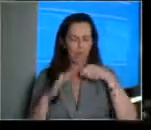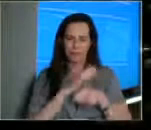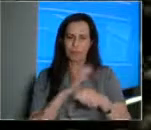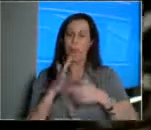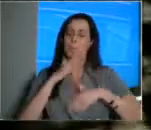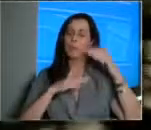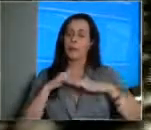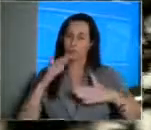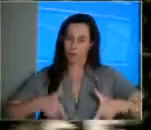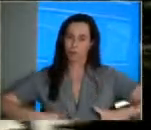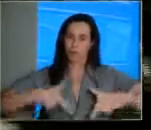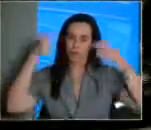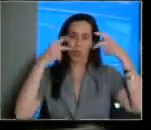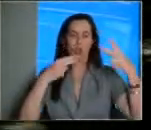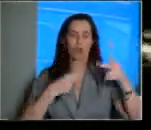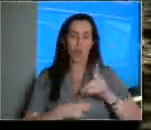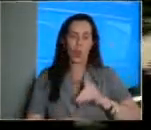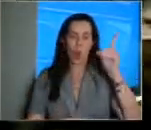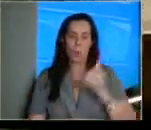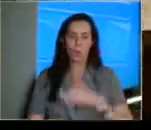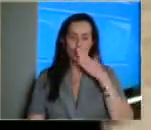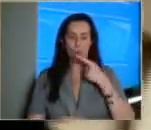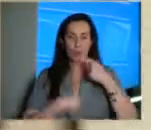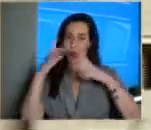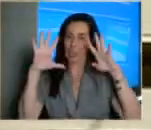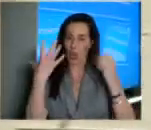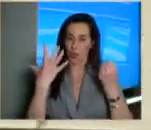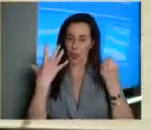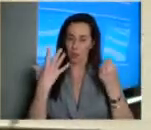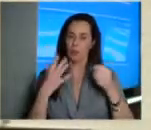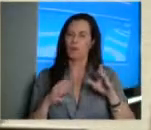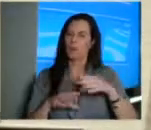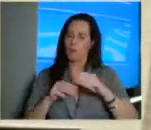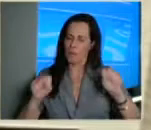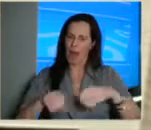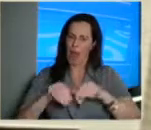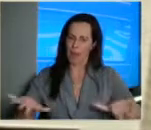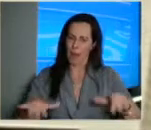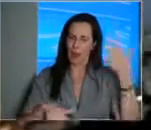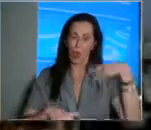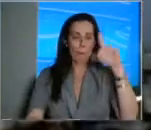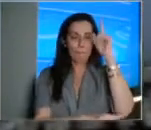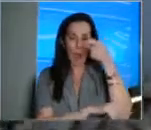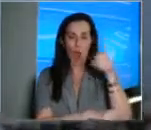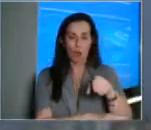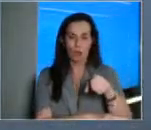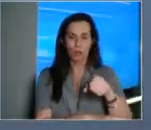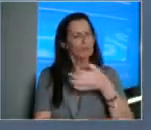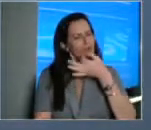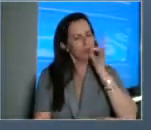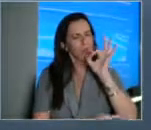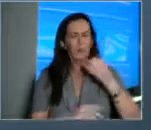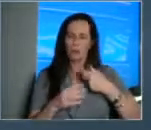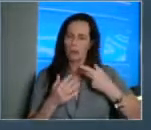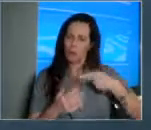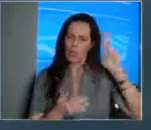בניית מתחם הולילנד השוכן בדרום ירושלים. בשנות ה-90 ביקשו בעלי האדמה במקום שבו עמד מלון הולילנד להשביחה ולהרחיב את